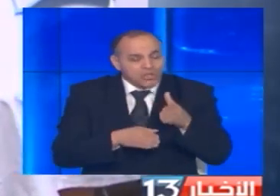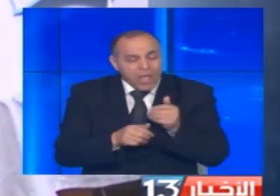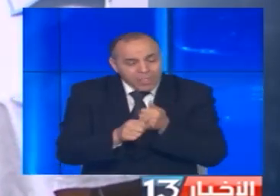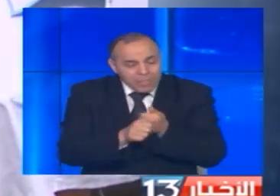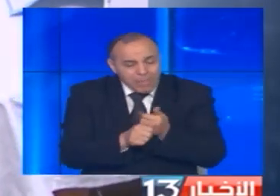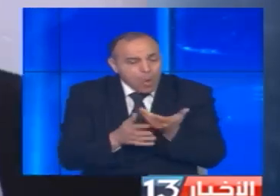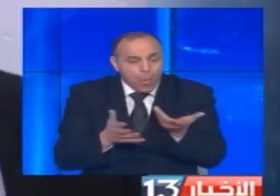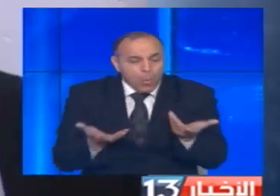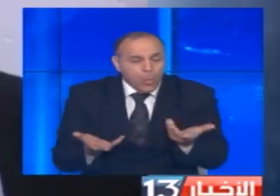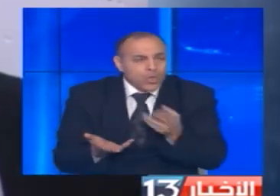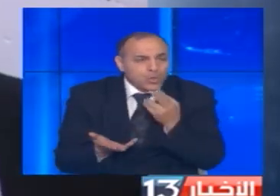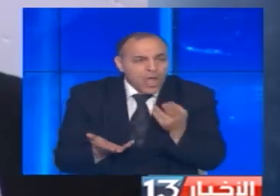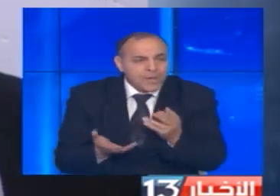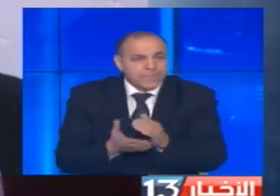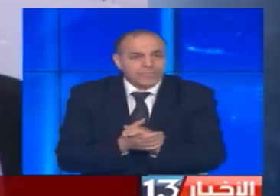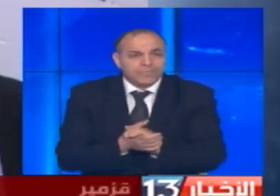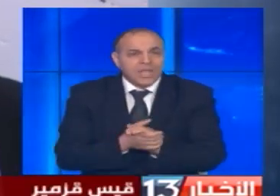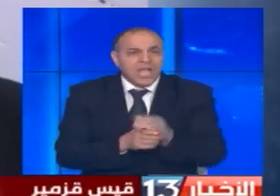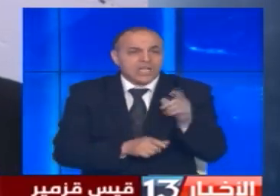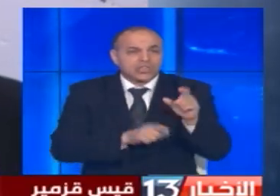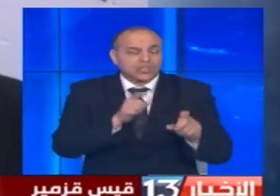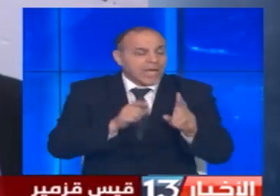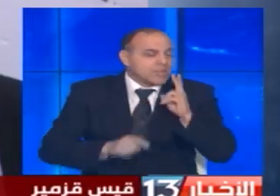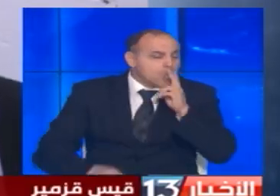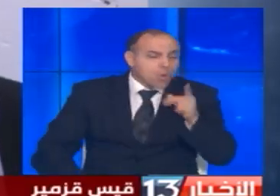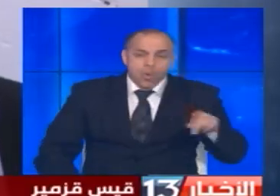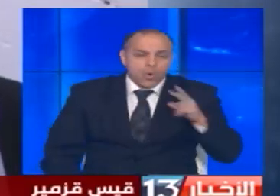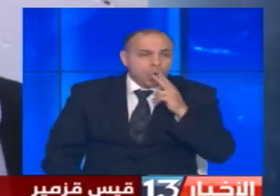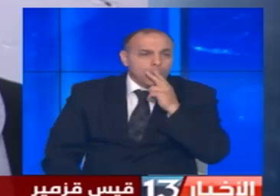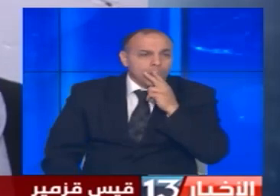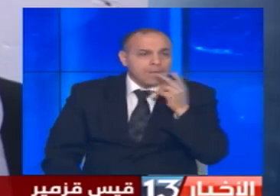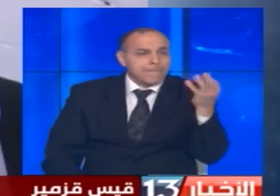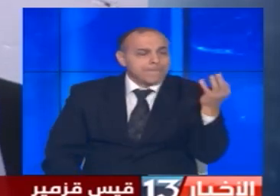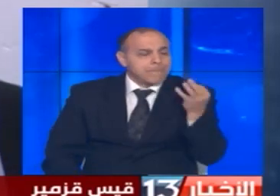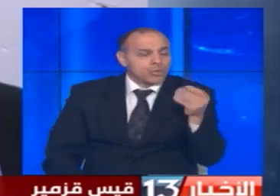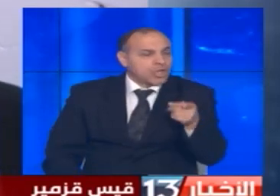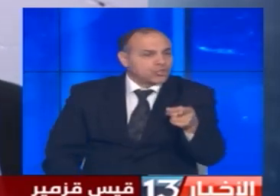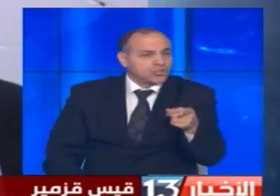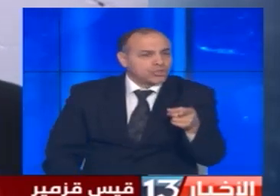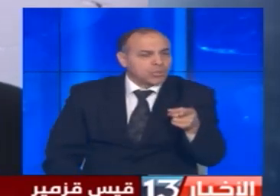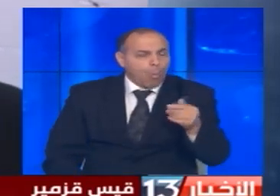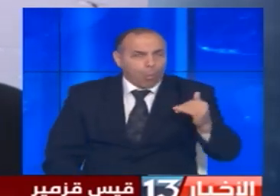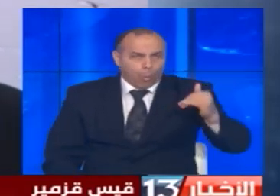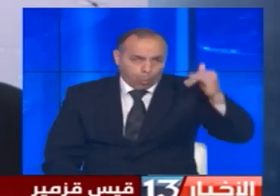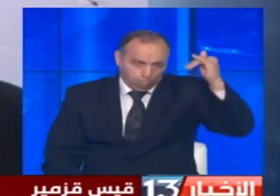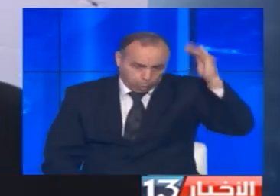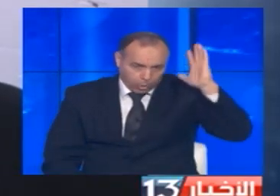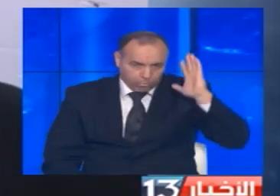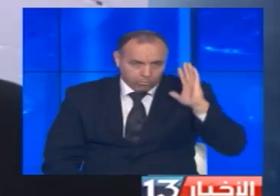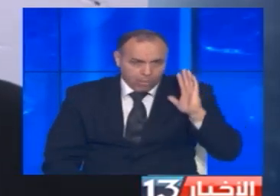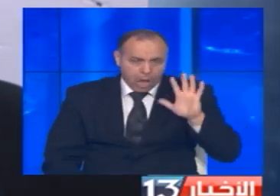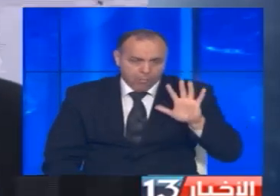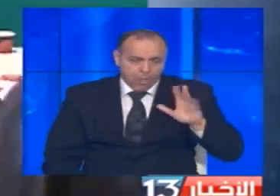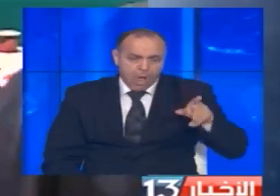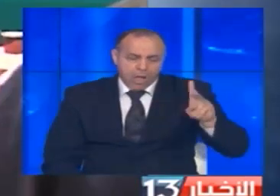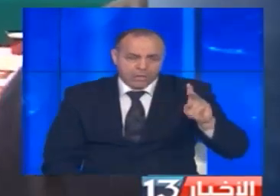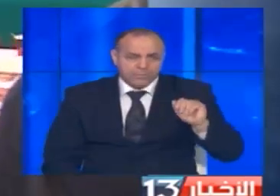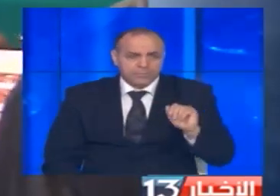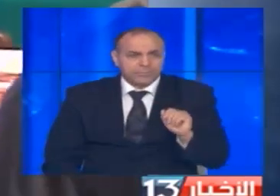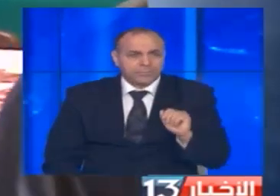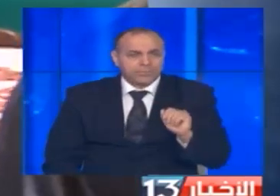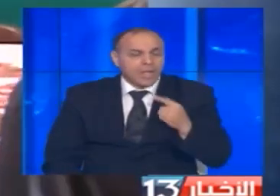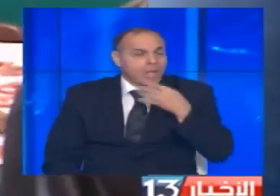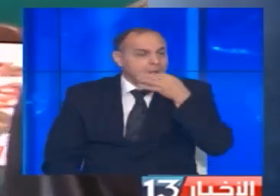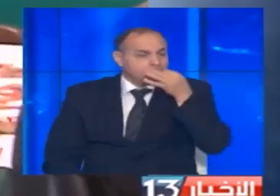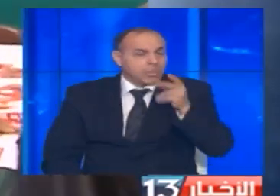فيهم روحه كل شيء. بالنسبه للعباد اللي تتكيف يكون النسبه نتاعو معناتها عاليه شويه، تكون اكثر من 5. ويذكر